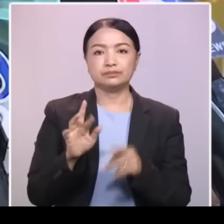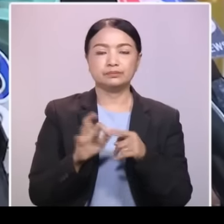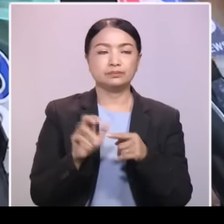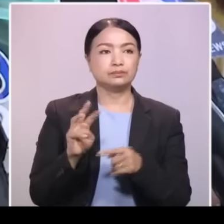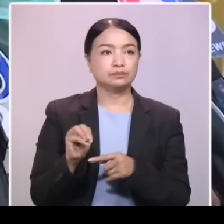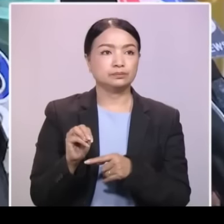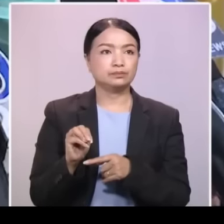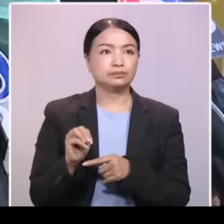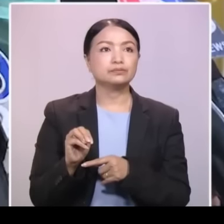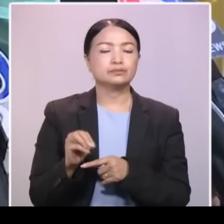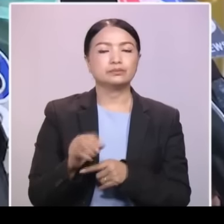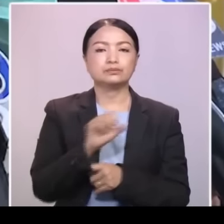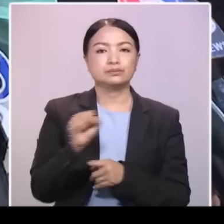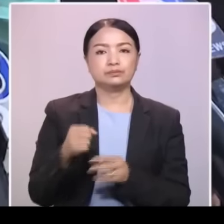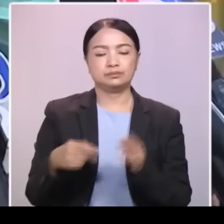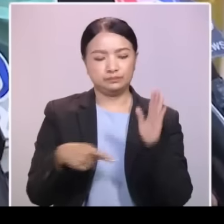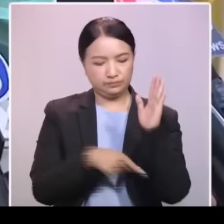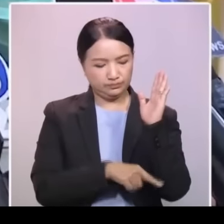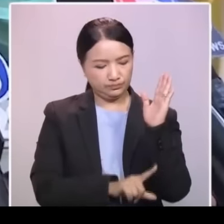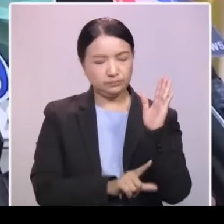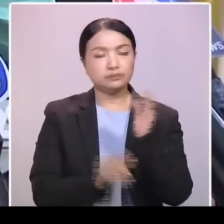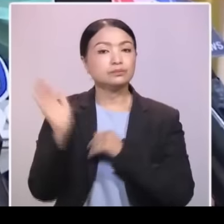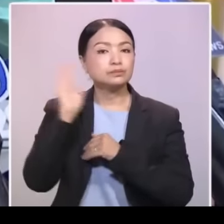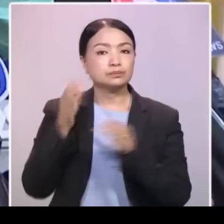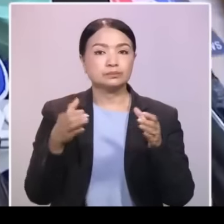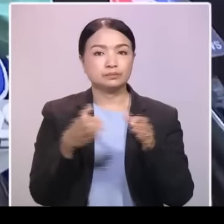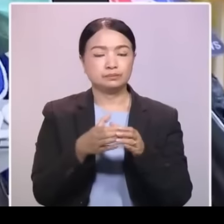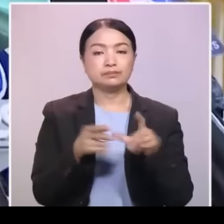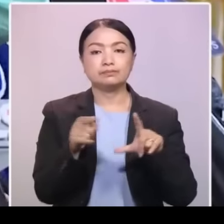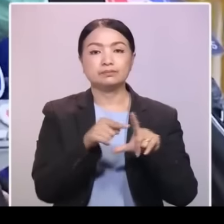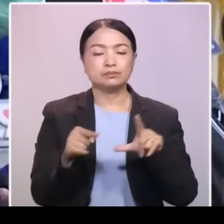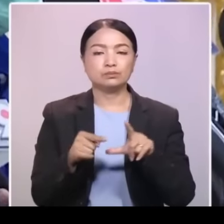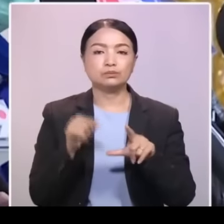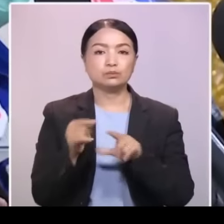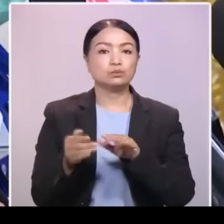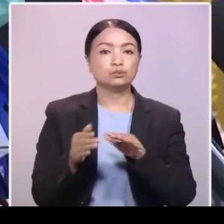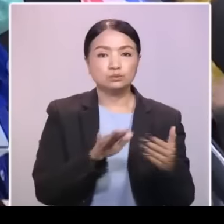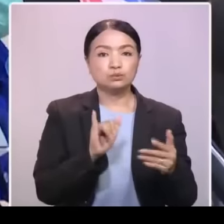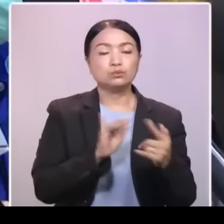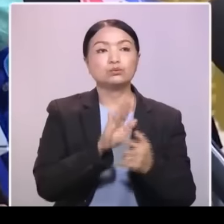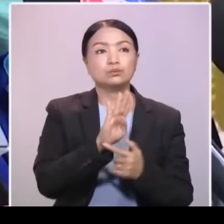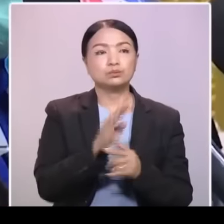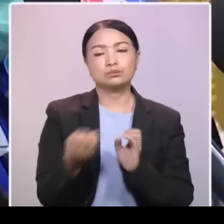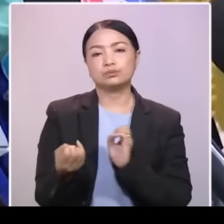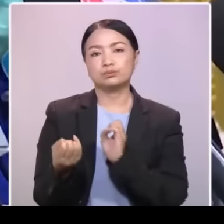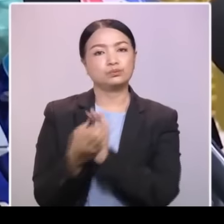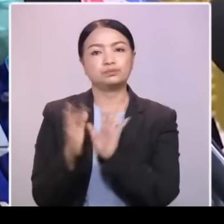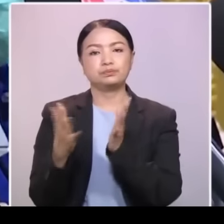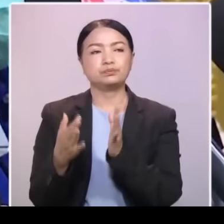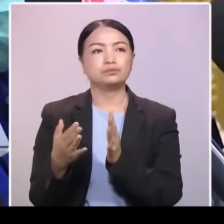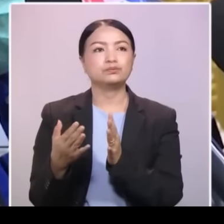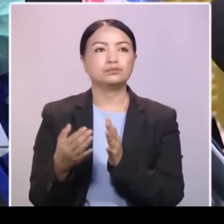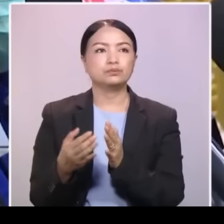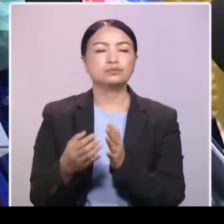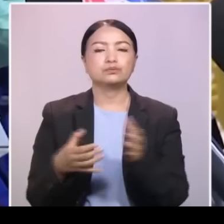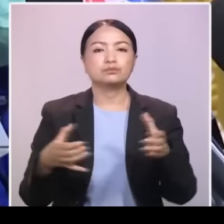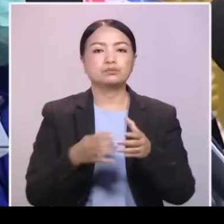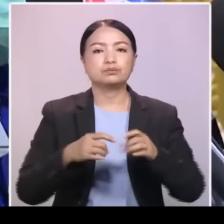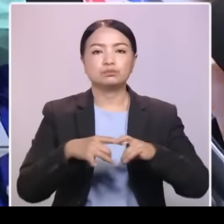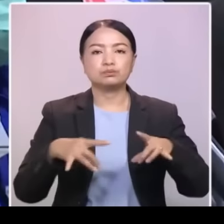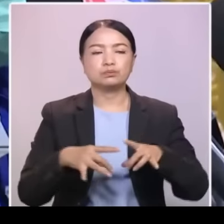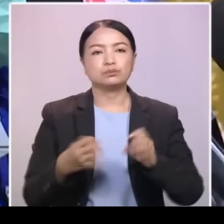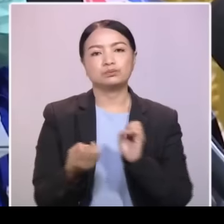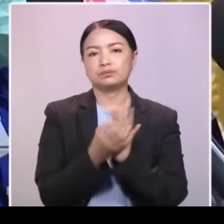ษ์สสพัทลุงพรรคประชาธิปัตย์เชื่อว่าการที่พรรคก้าวไกลถูกยุบจะไม่ส่งผลกระทบต่อประสิทธิภาพการทำงานของฝ่ายค้าน